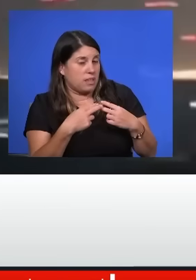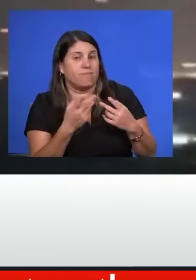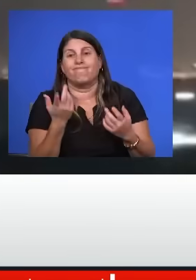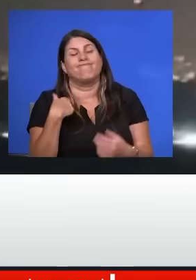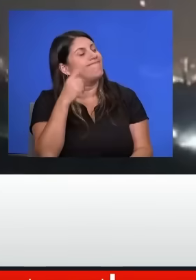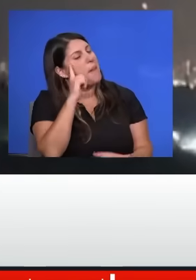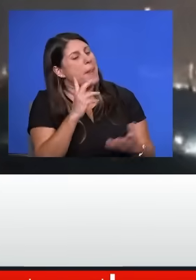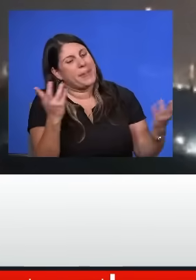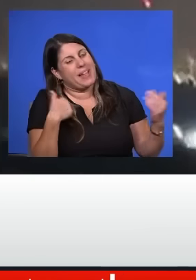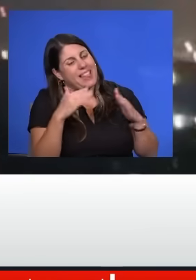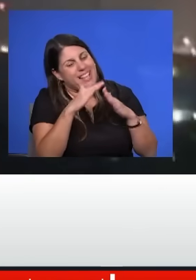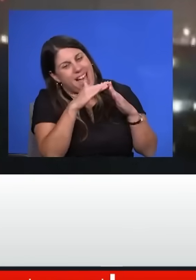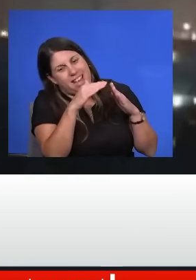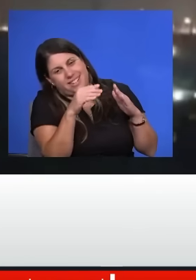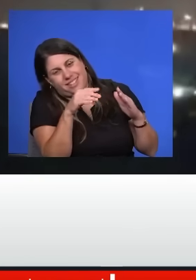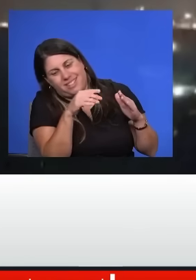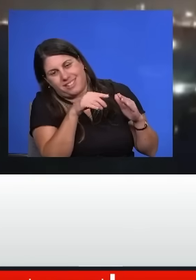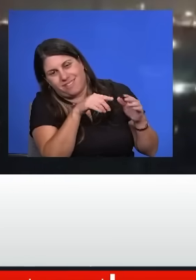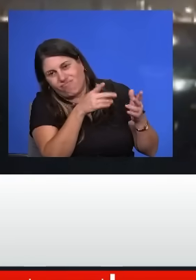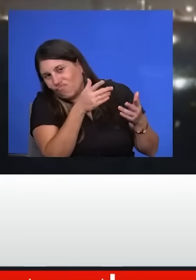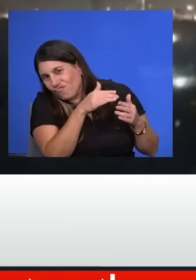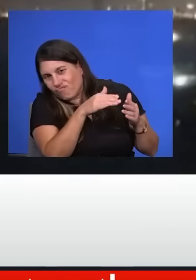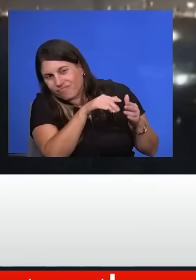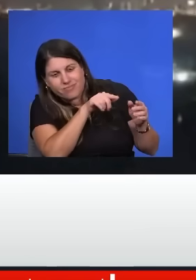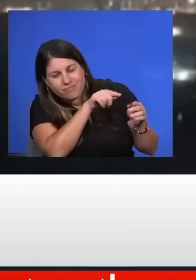אבל ראיתי את הפיצוץ, באתי לפה. כן.